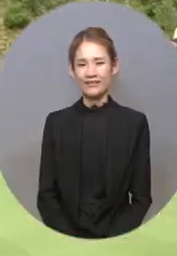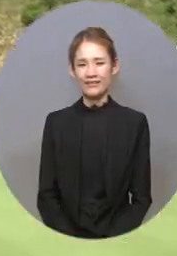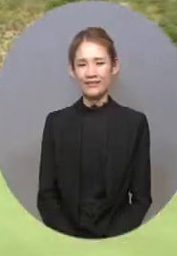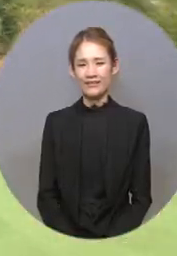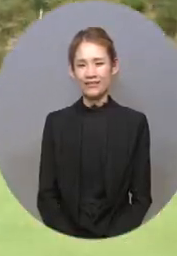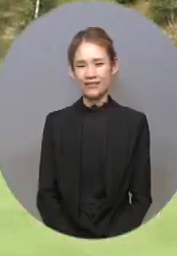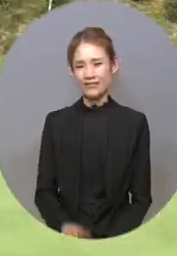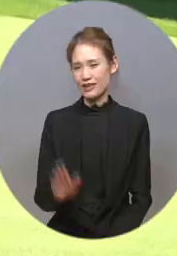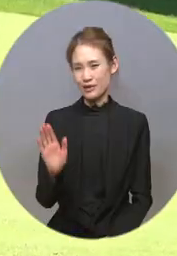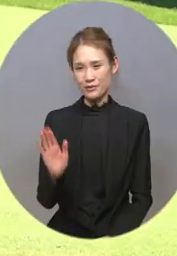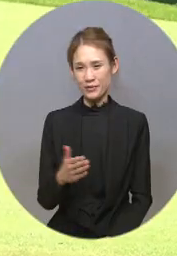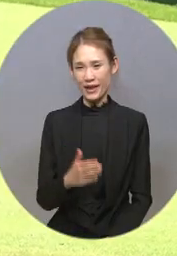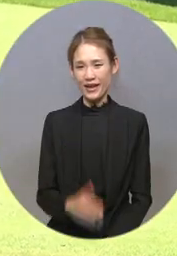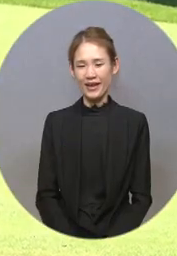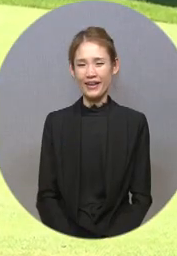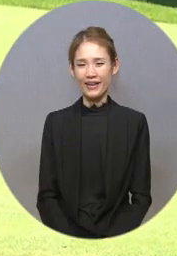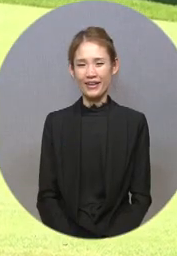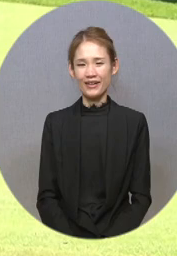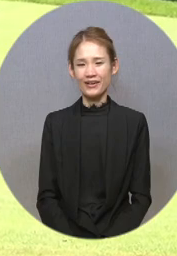잘못 쳤네.